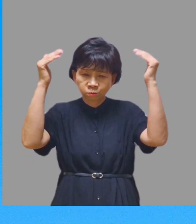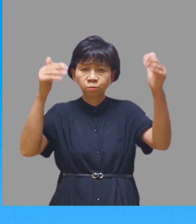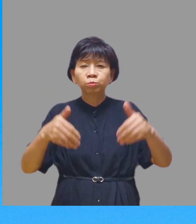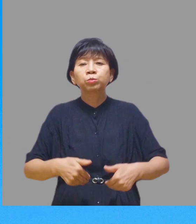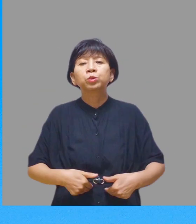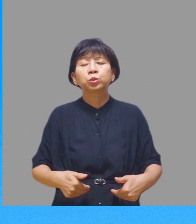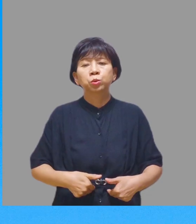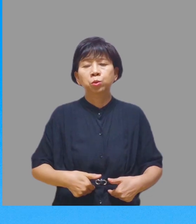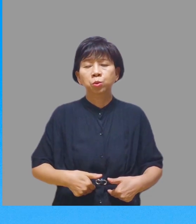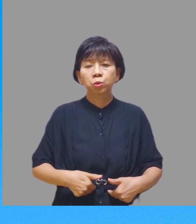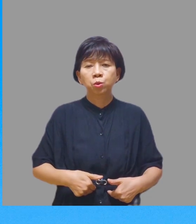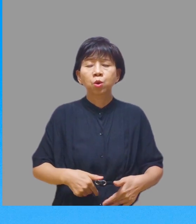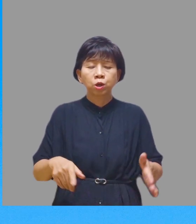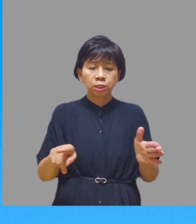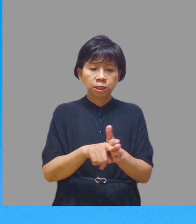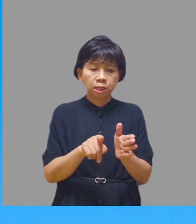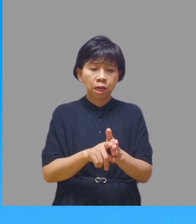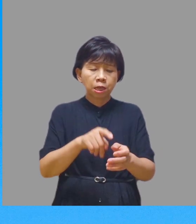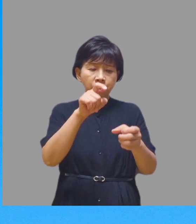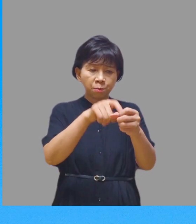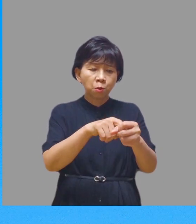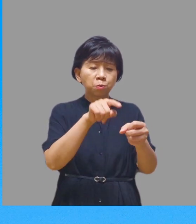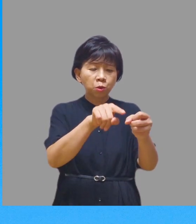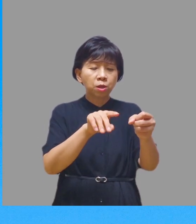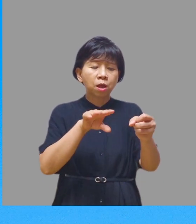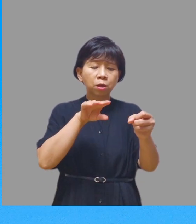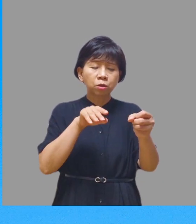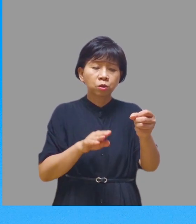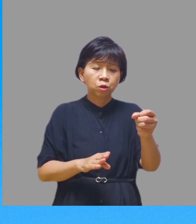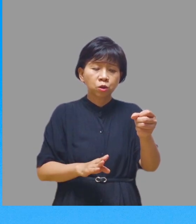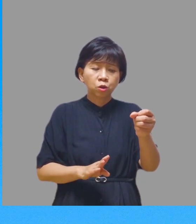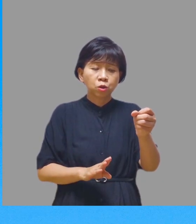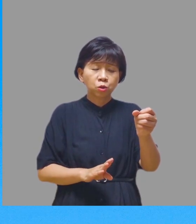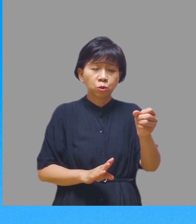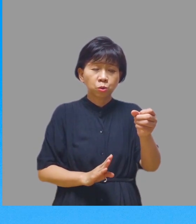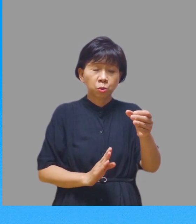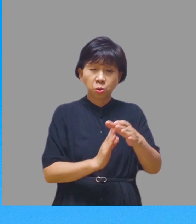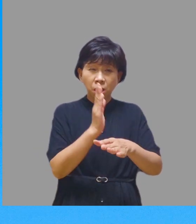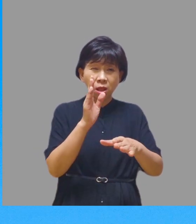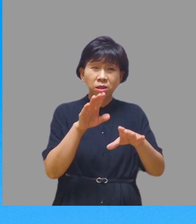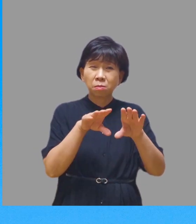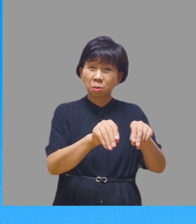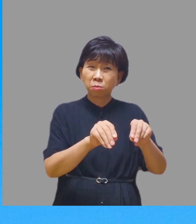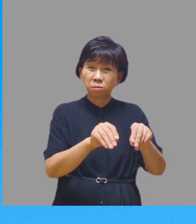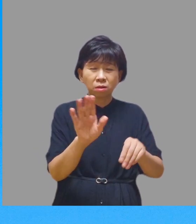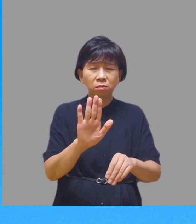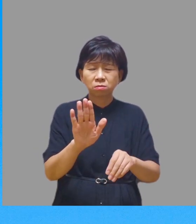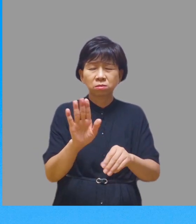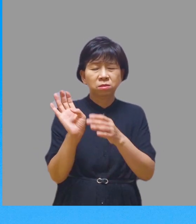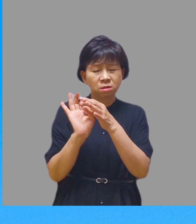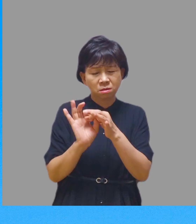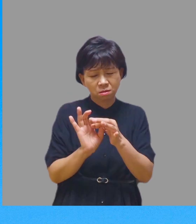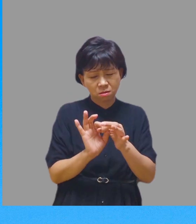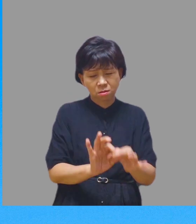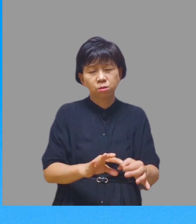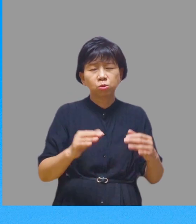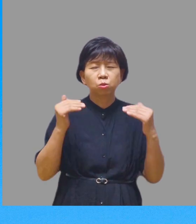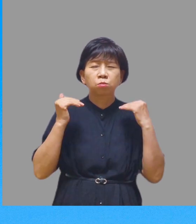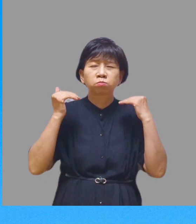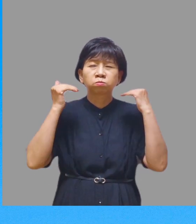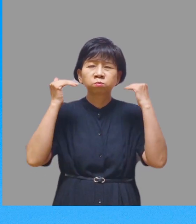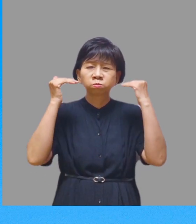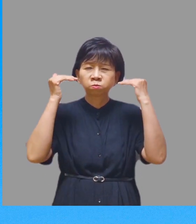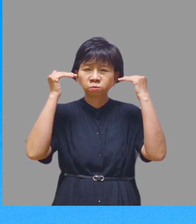내 목표야. 신앙은 그렇지 않습니다. 끊임없이 이어지고 자라가야 하는 여정이라는